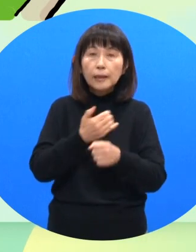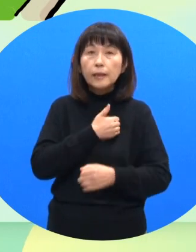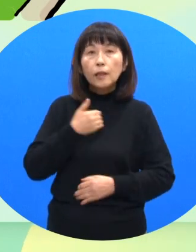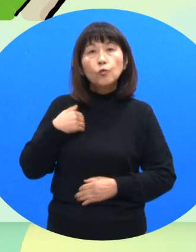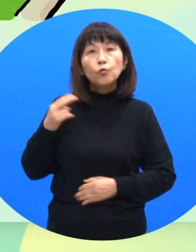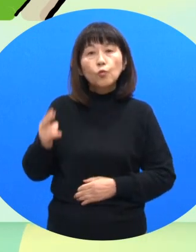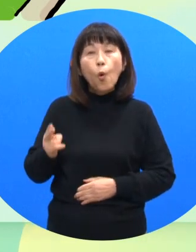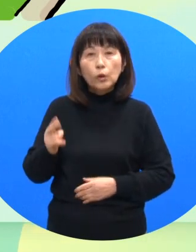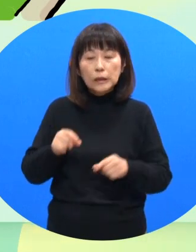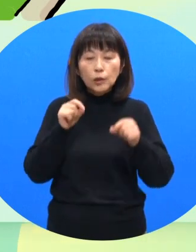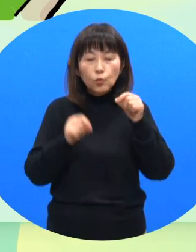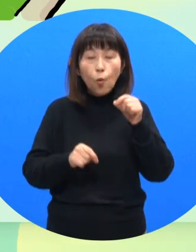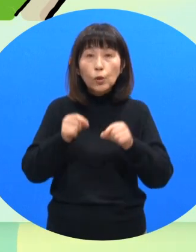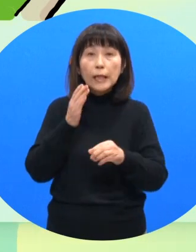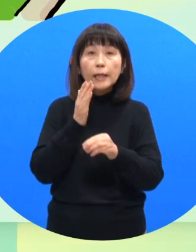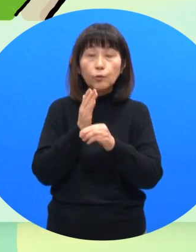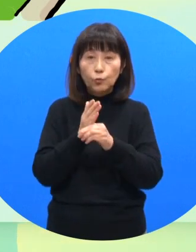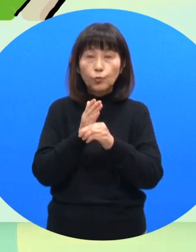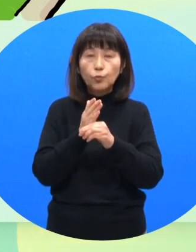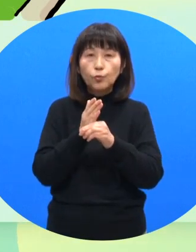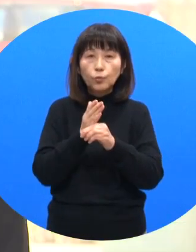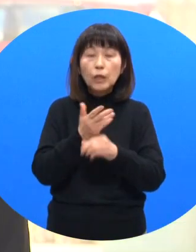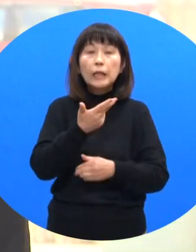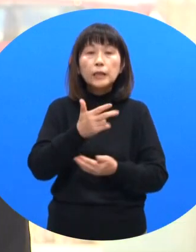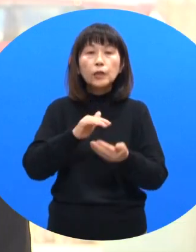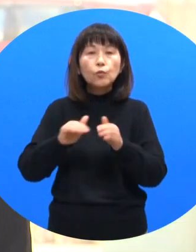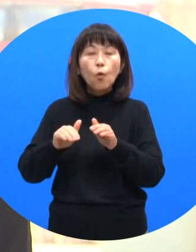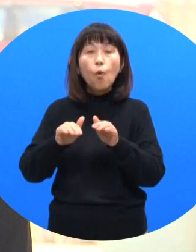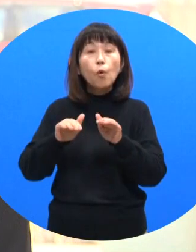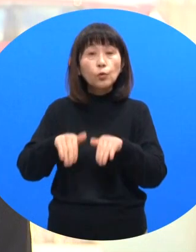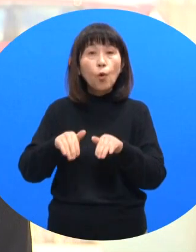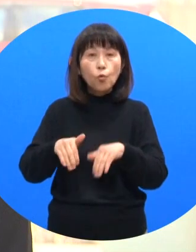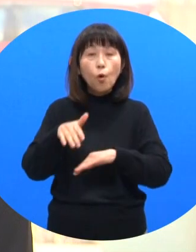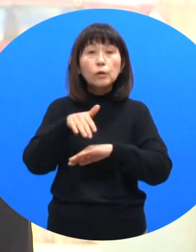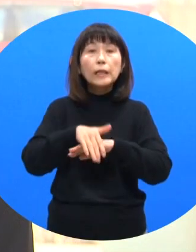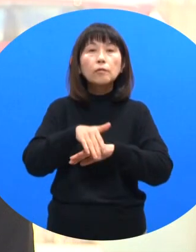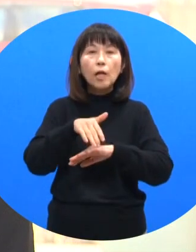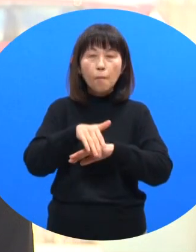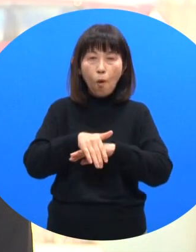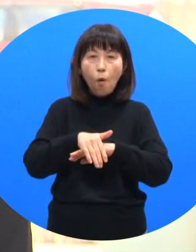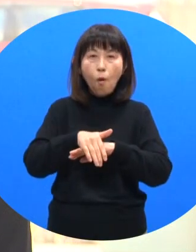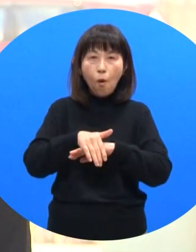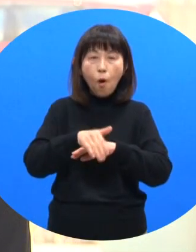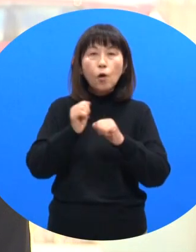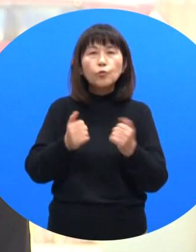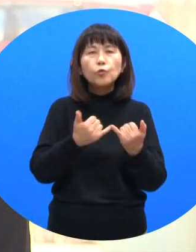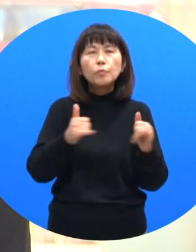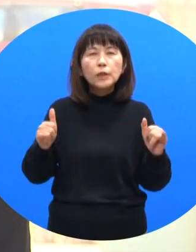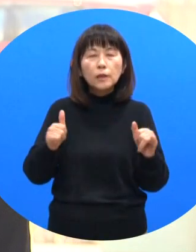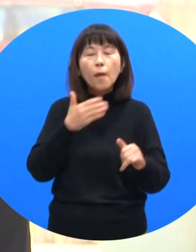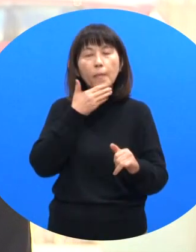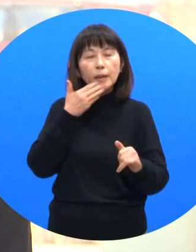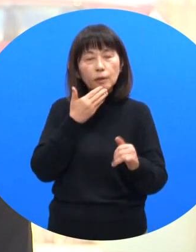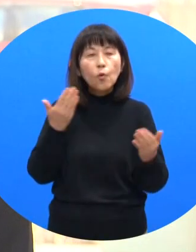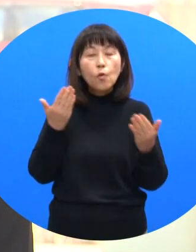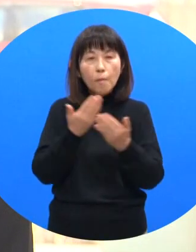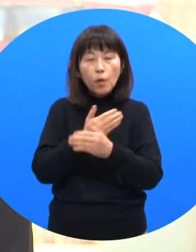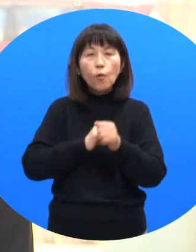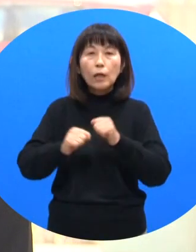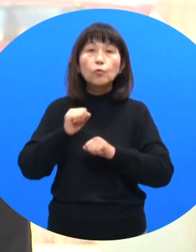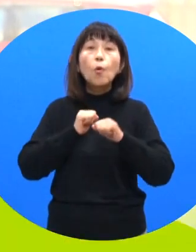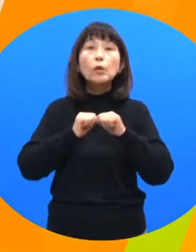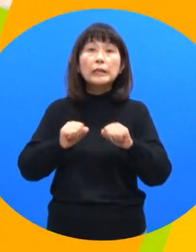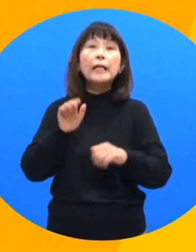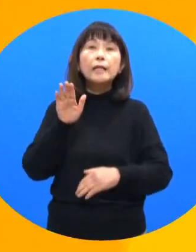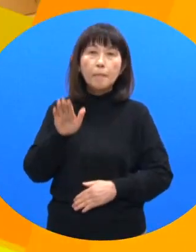整を進めています。また市町村の窓口でも住民の利便性を高める取り組みが行われ